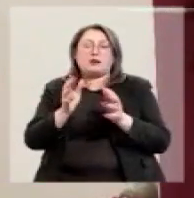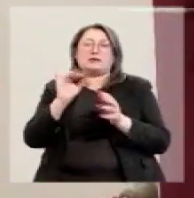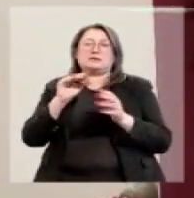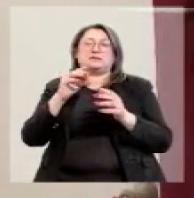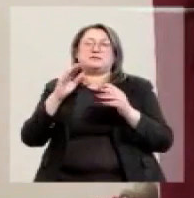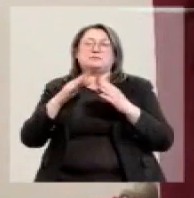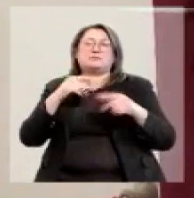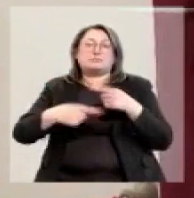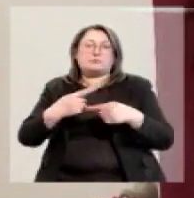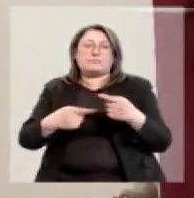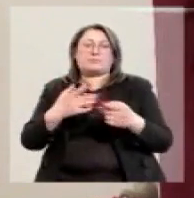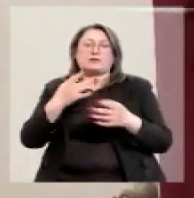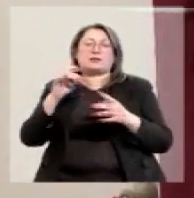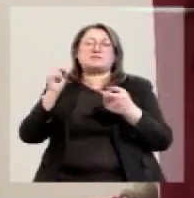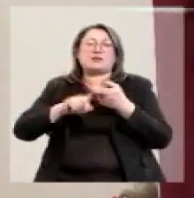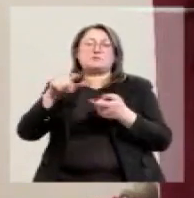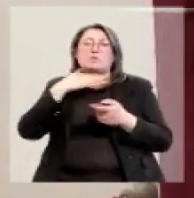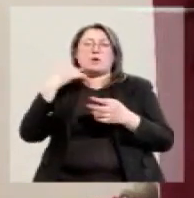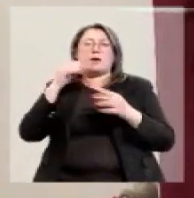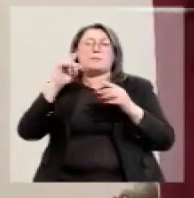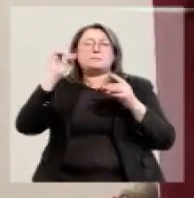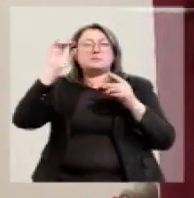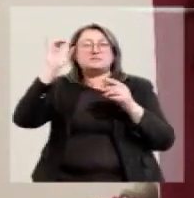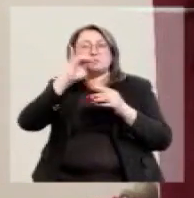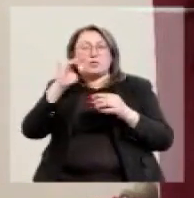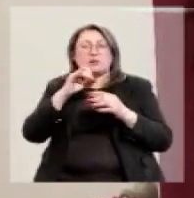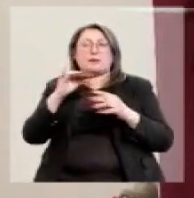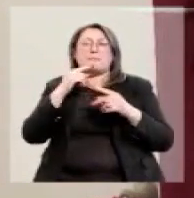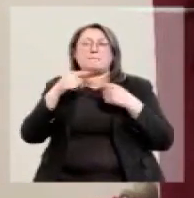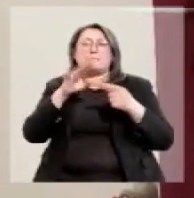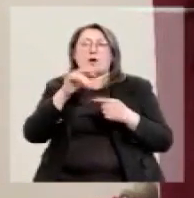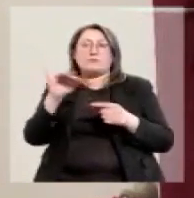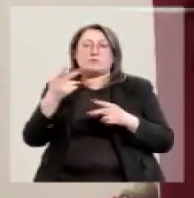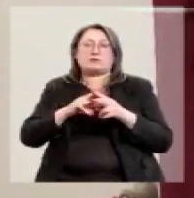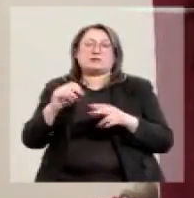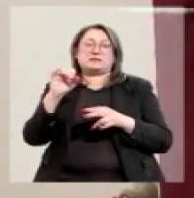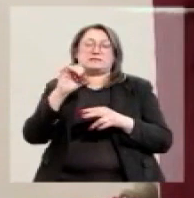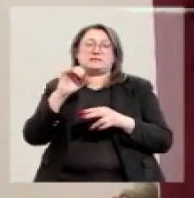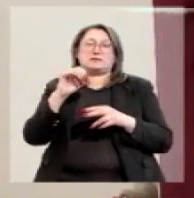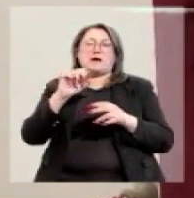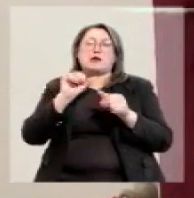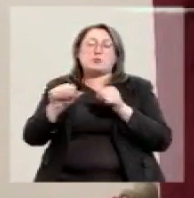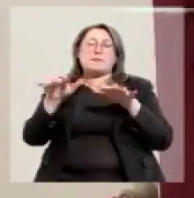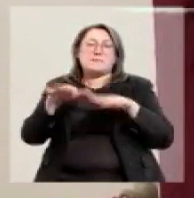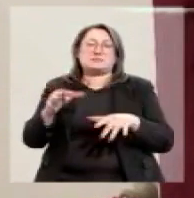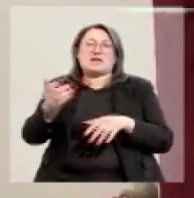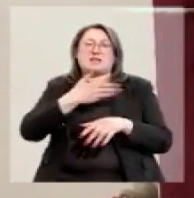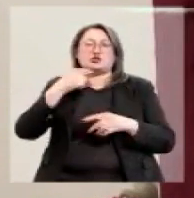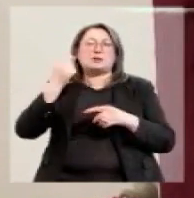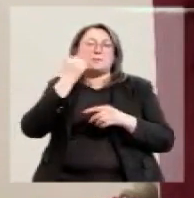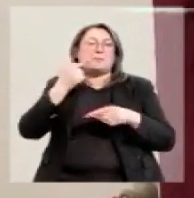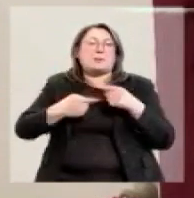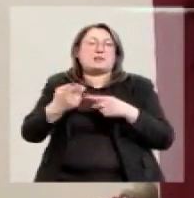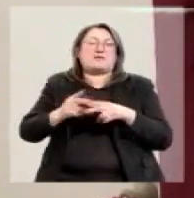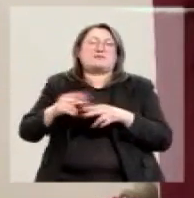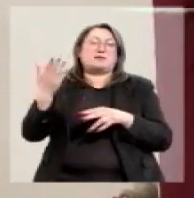много обрядов, поверий и поговорок. Жетахазна занимает особое место в мировоззрении казахского народа. Для наших предков ценность